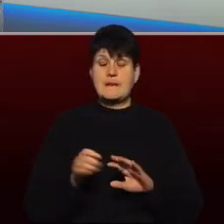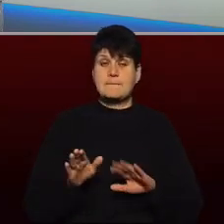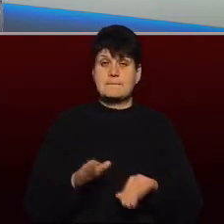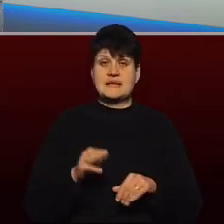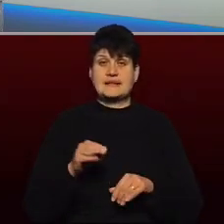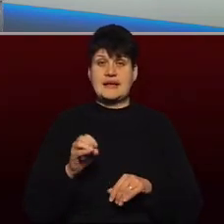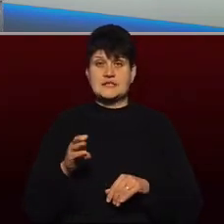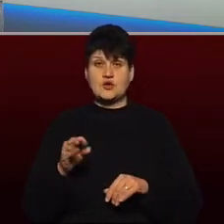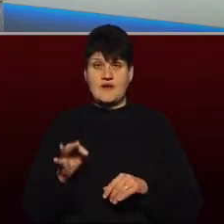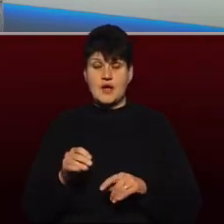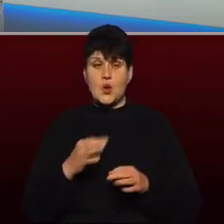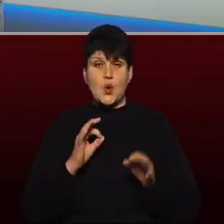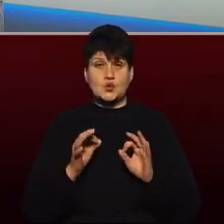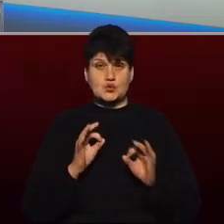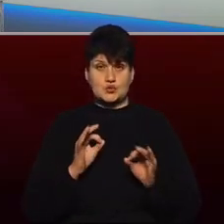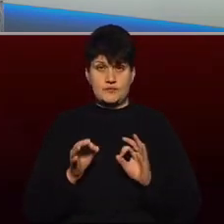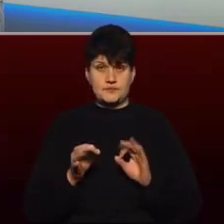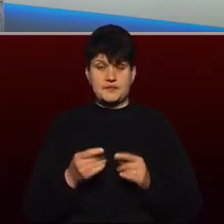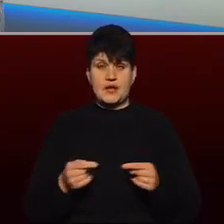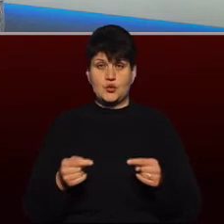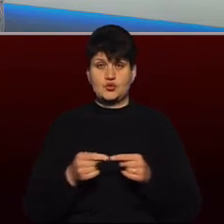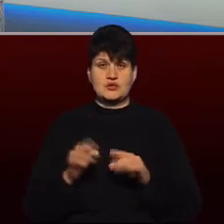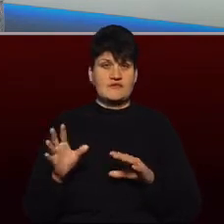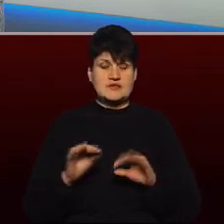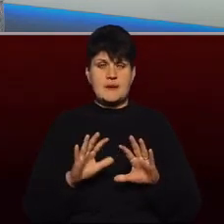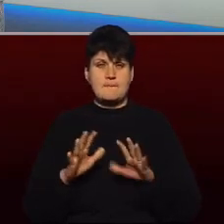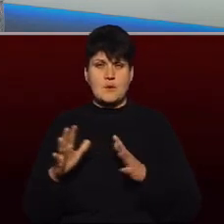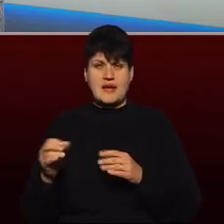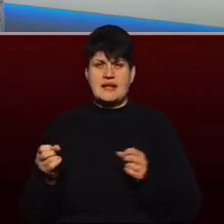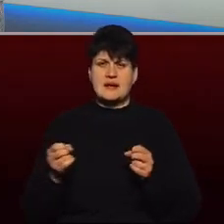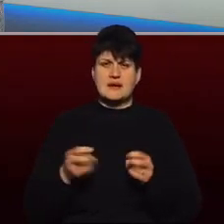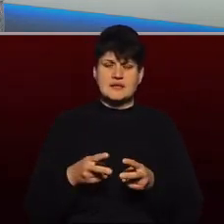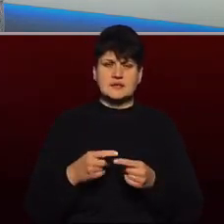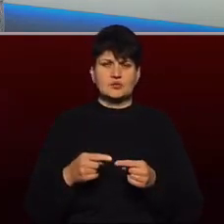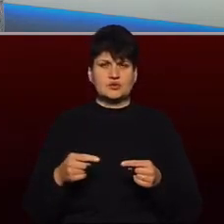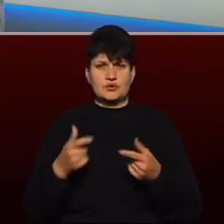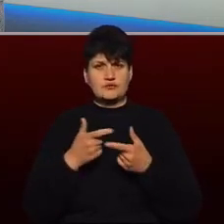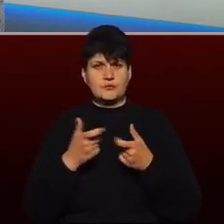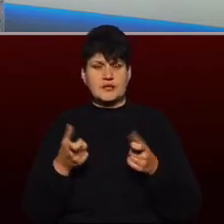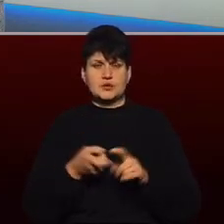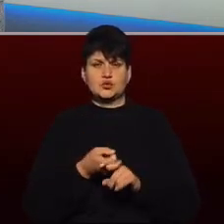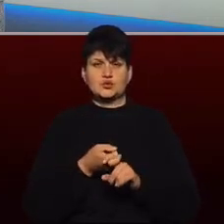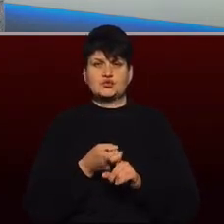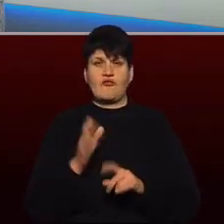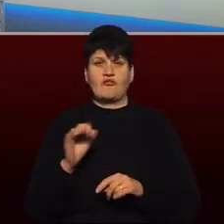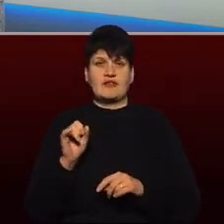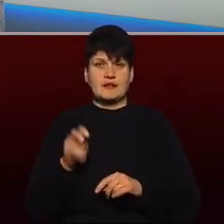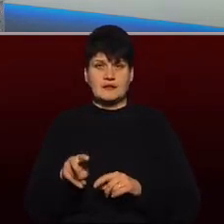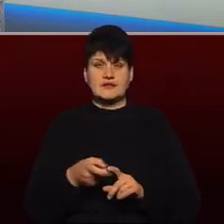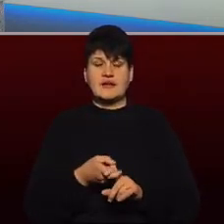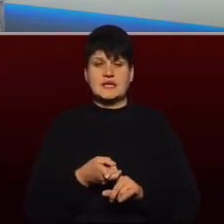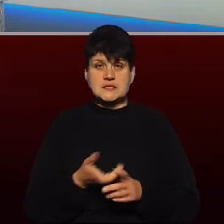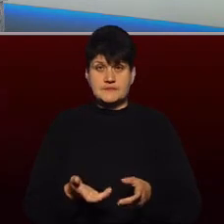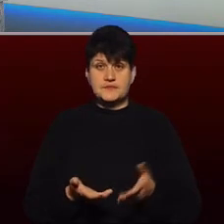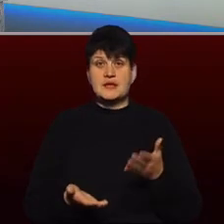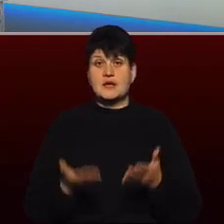консультування для уточнення всіх моментів ризику і будь-яка інформація, яка стосується там ВІЛ-інфекції. Якщо